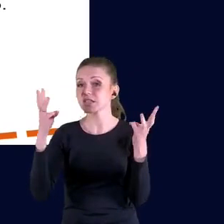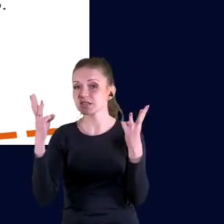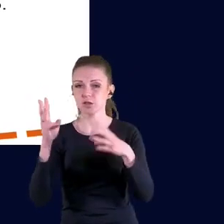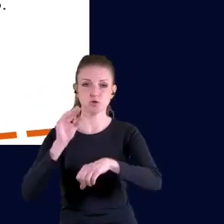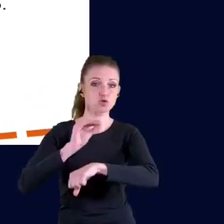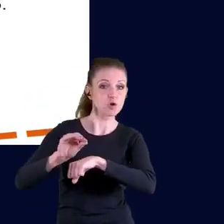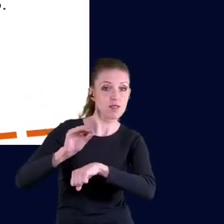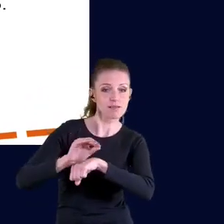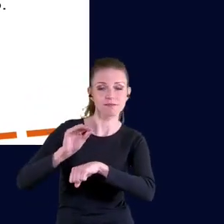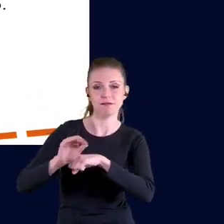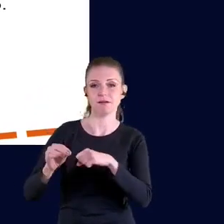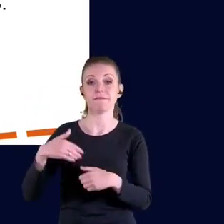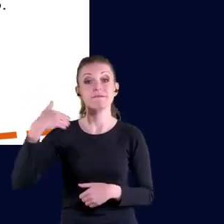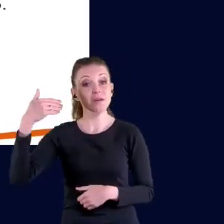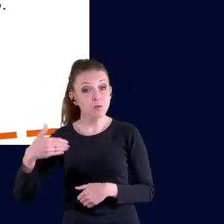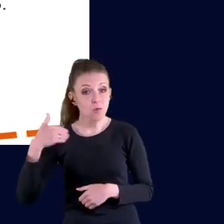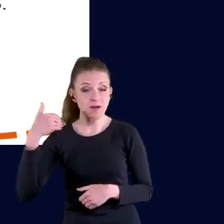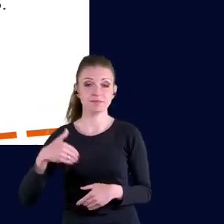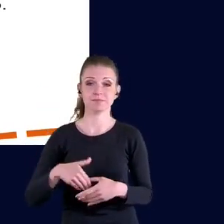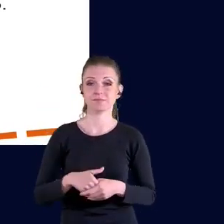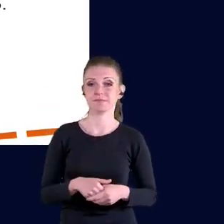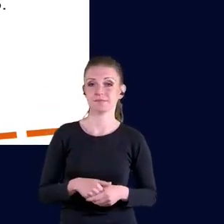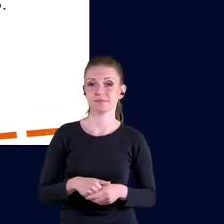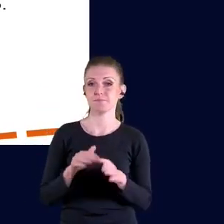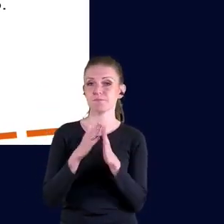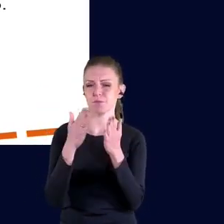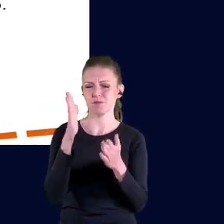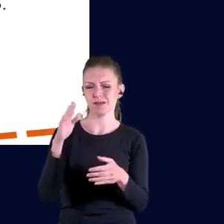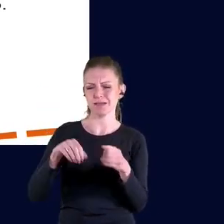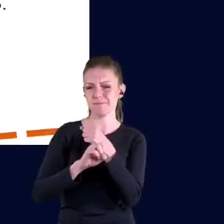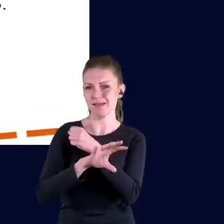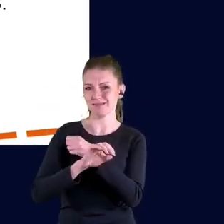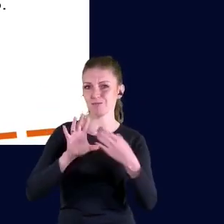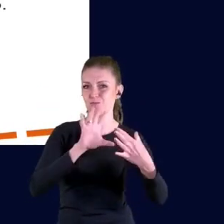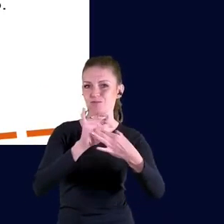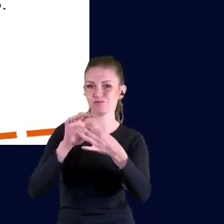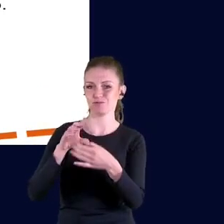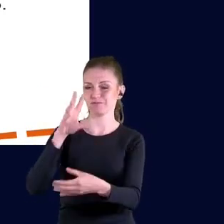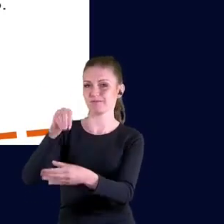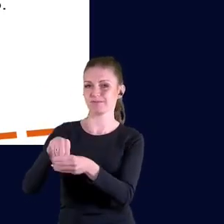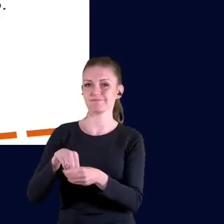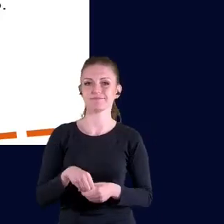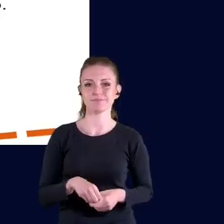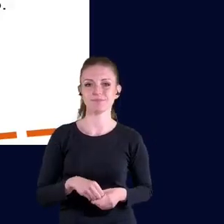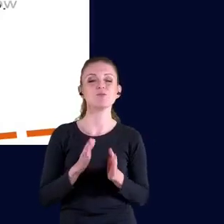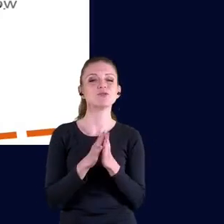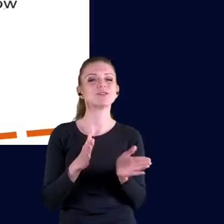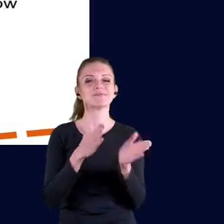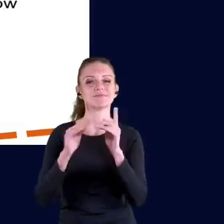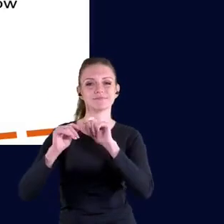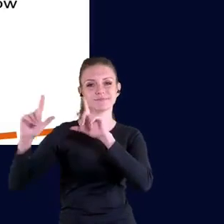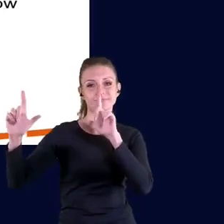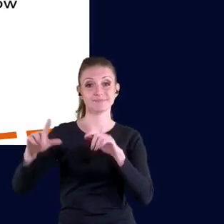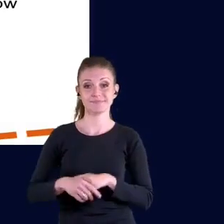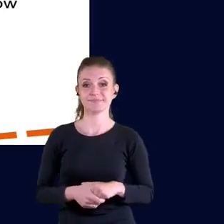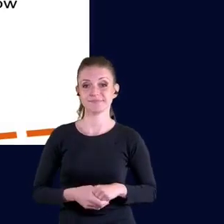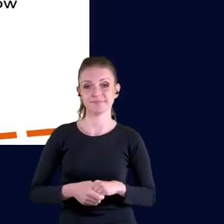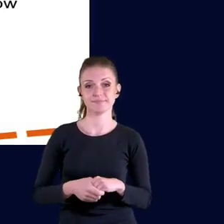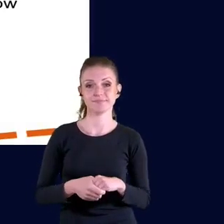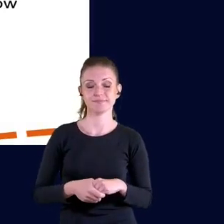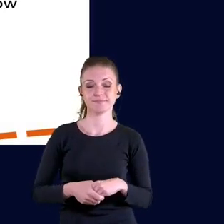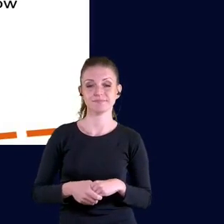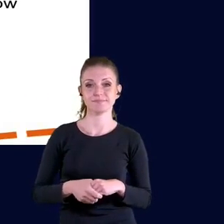szkolenia dokładne bibliotecznych społecznościowych Poproszę następnie Schweiz